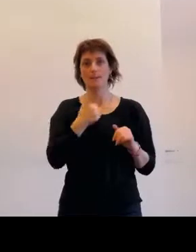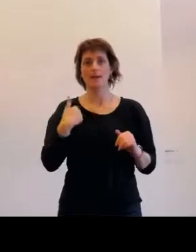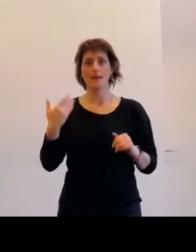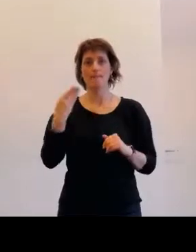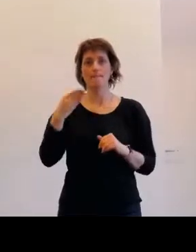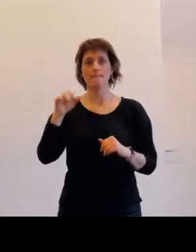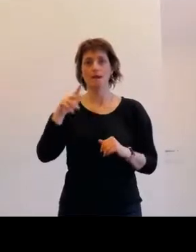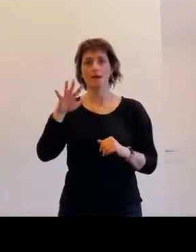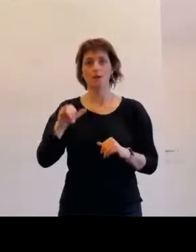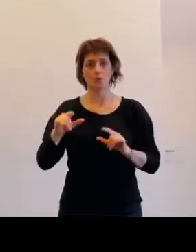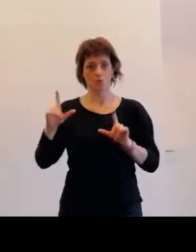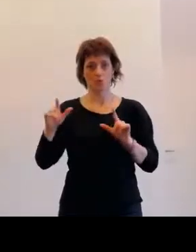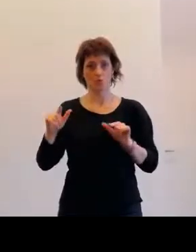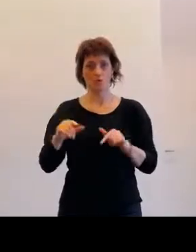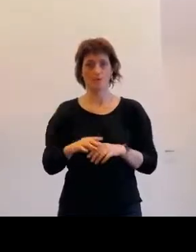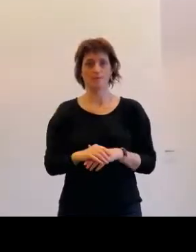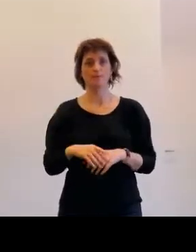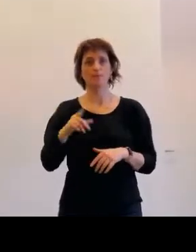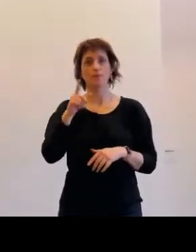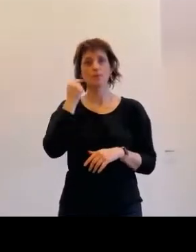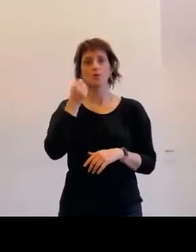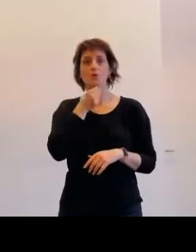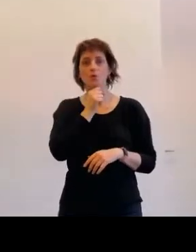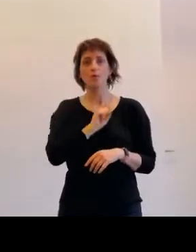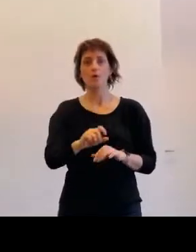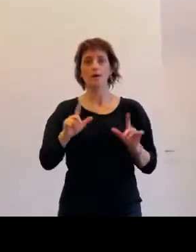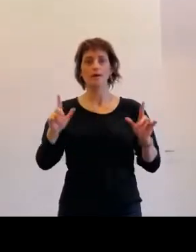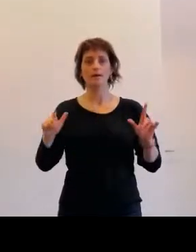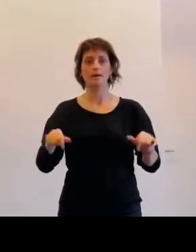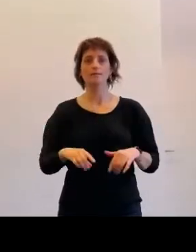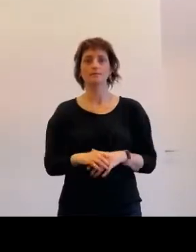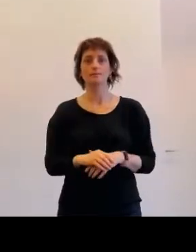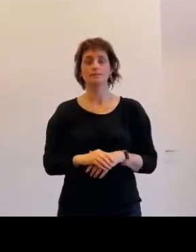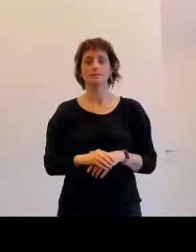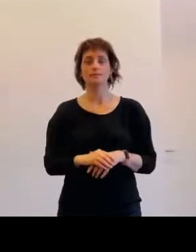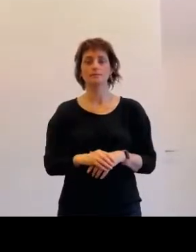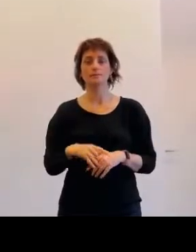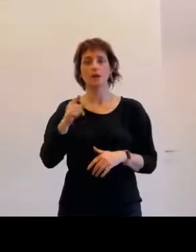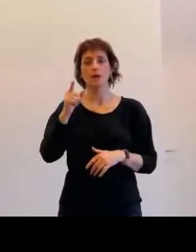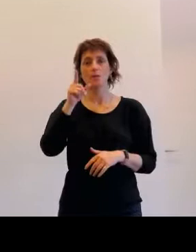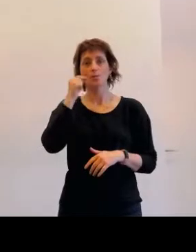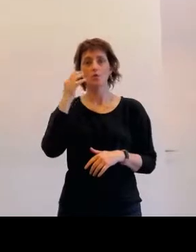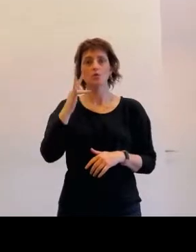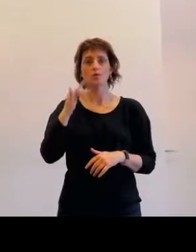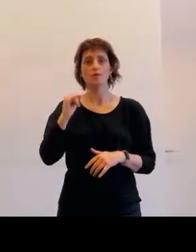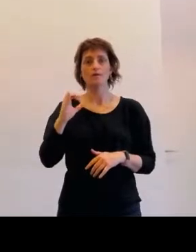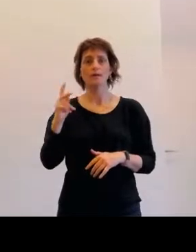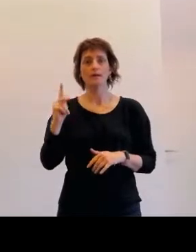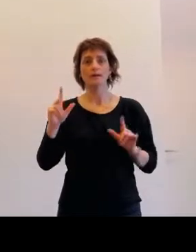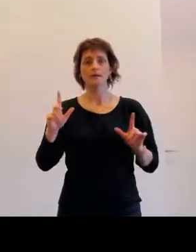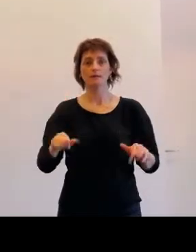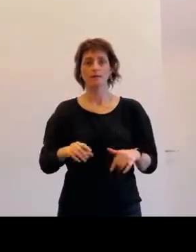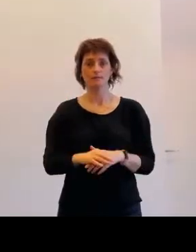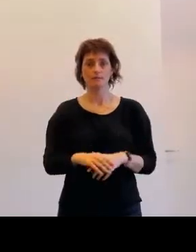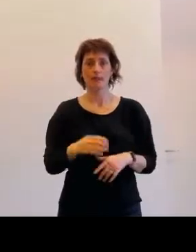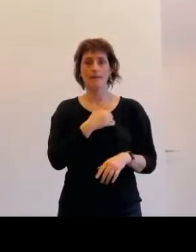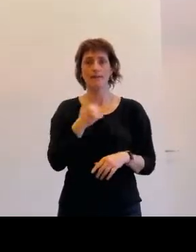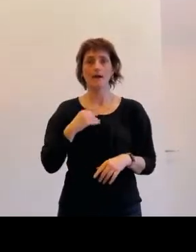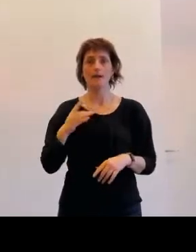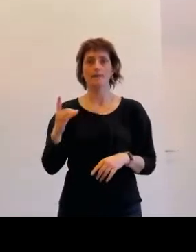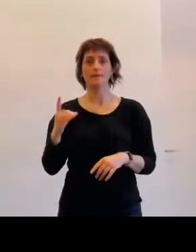Mailleux. Présente. Daniel Noël. Présente. Michel Fick. Présent. Malika Dati.